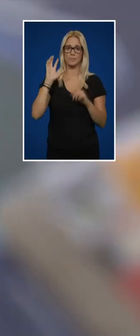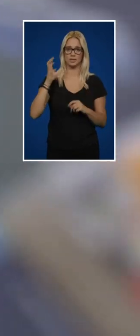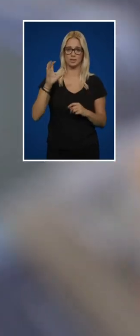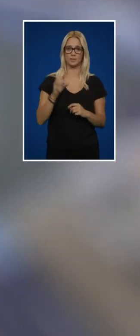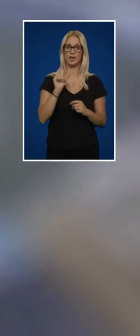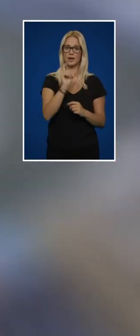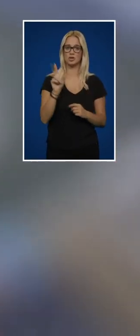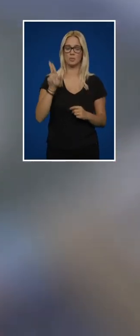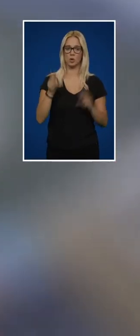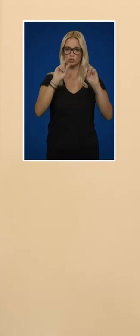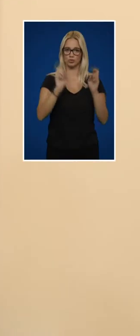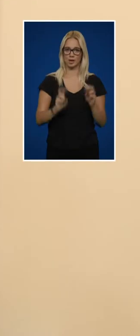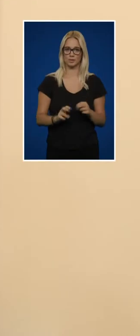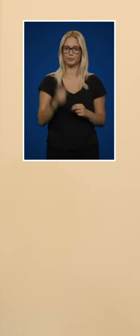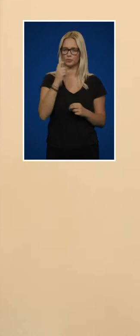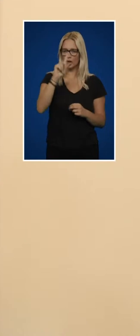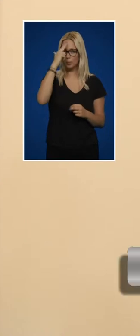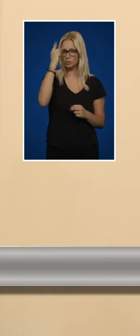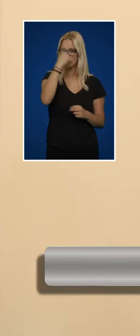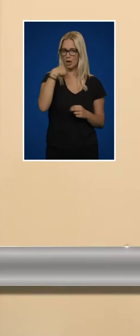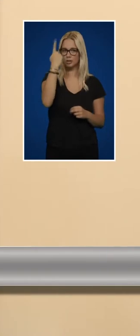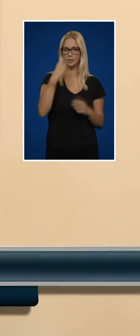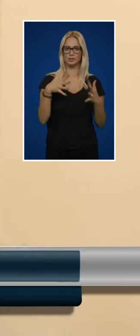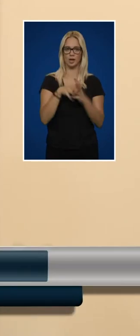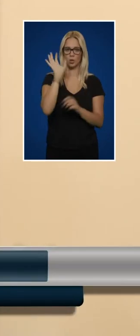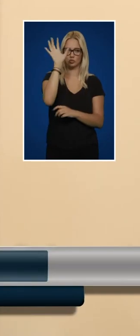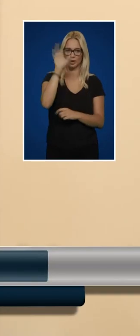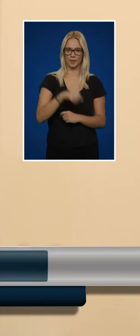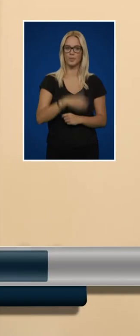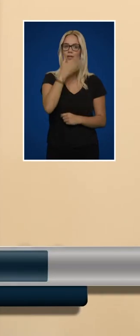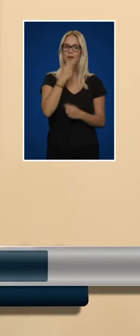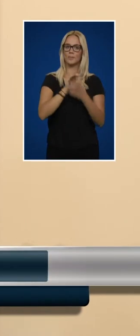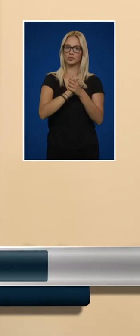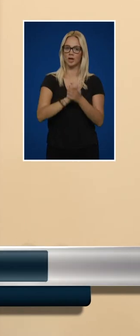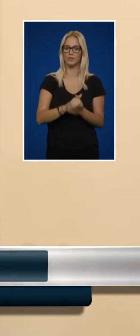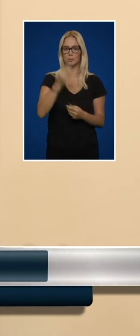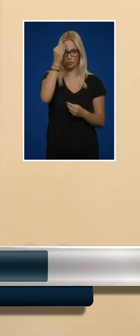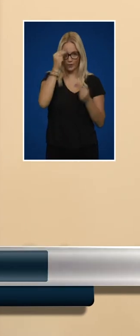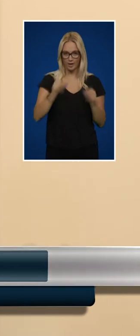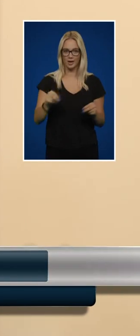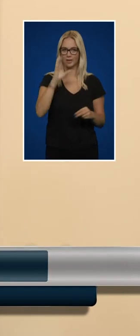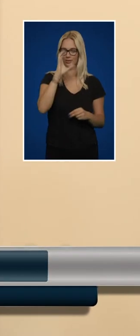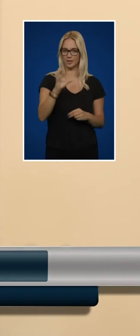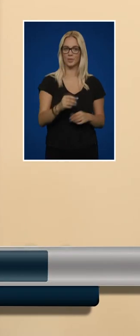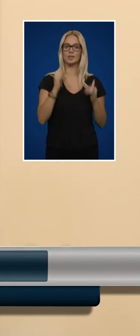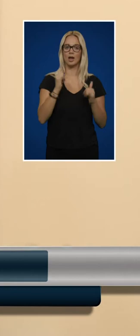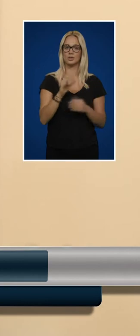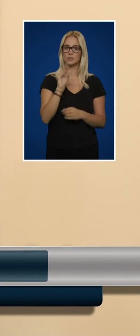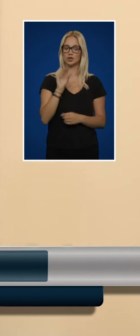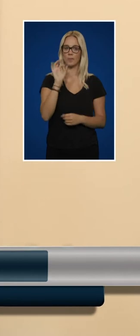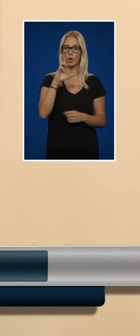lica iz grada košarke. Lijep pozdrav poštovani gledatelji, danas pričamo o ekologiji i zaštiti